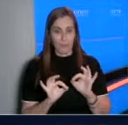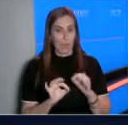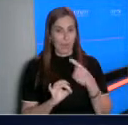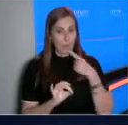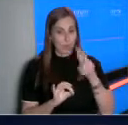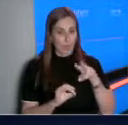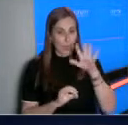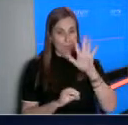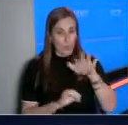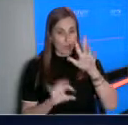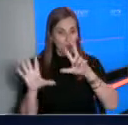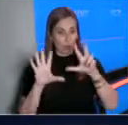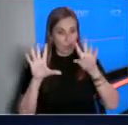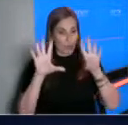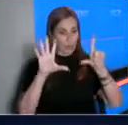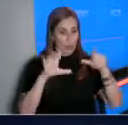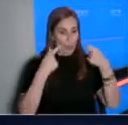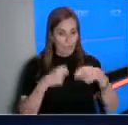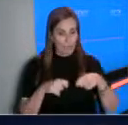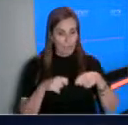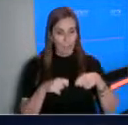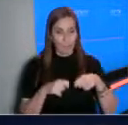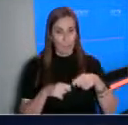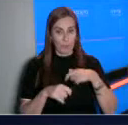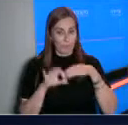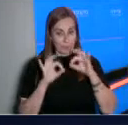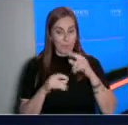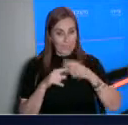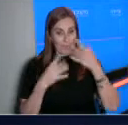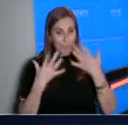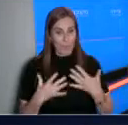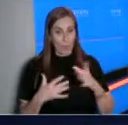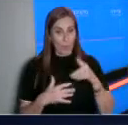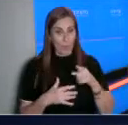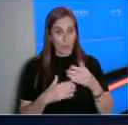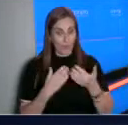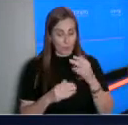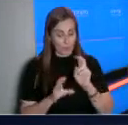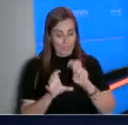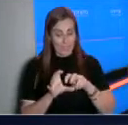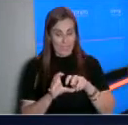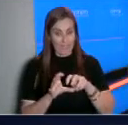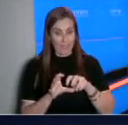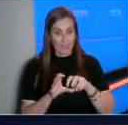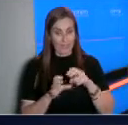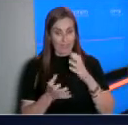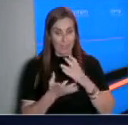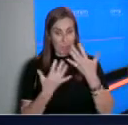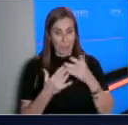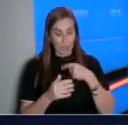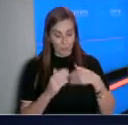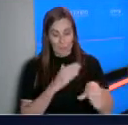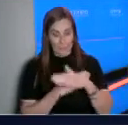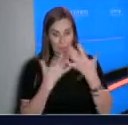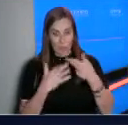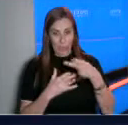כשאמרתי שיש לנו 5,897 חברים, ואני בכוונה מדייק, כי יכול להיות שלפני שנכנסתי לאולפן, זה המספר, וכשאני